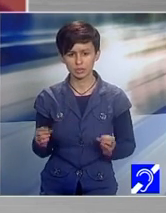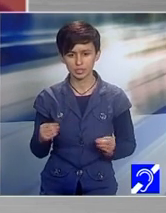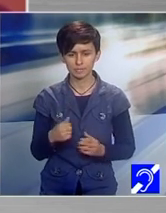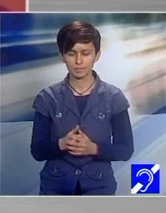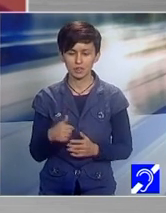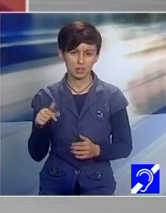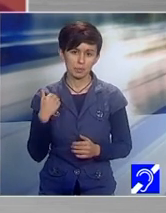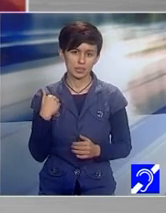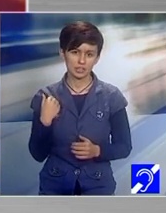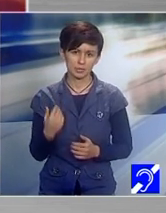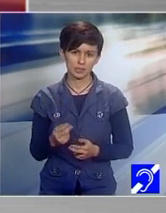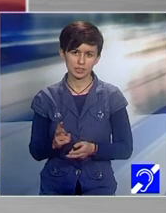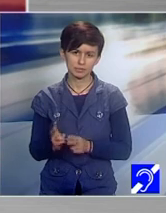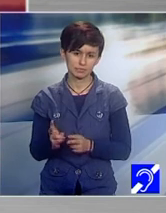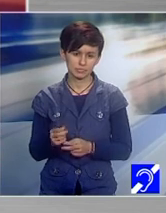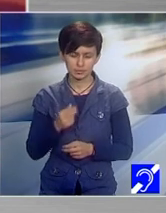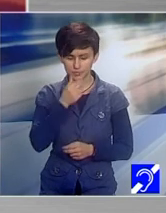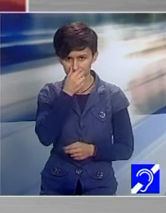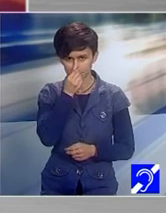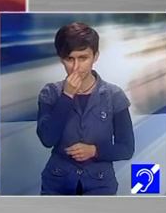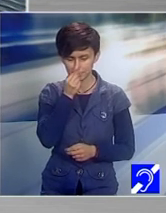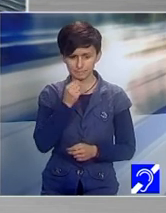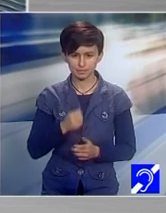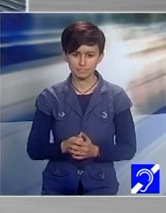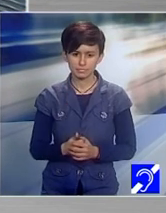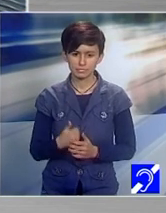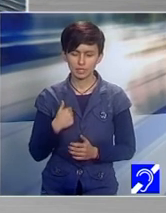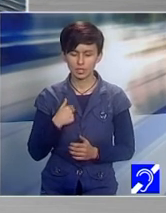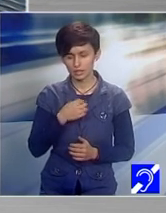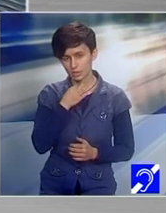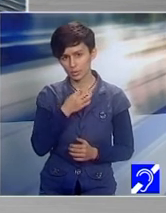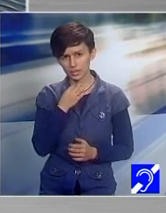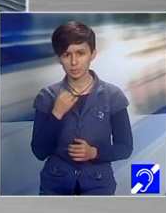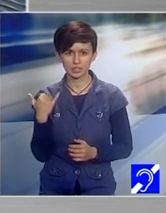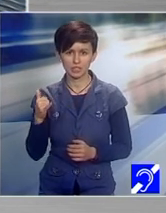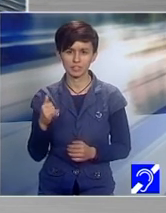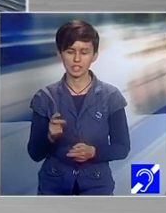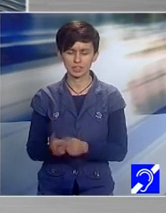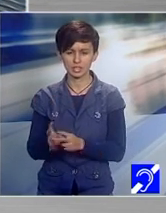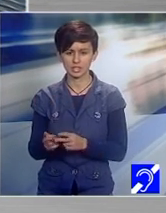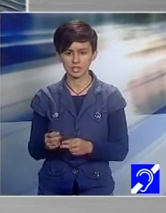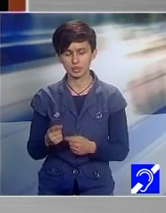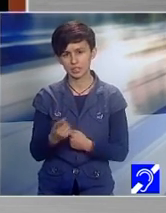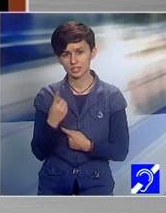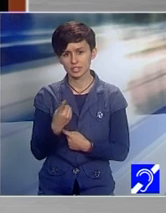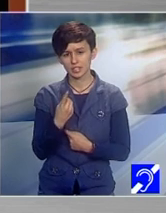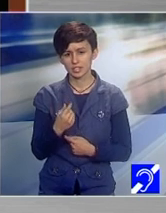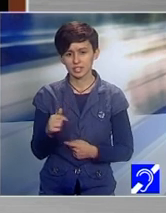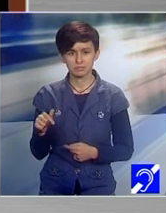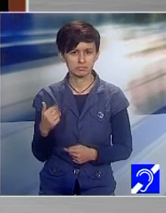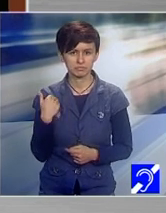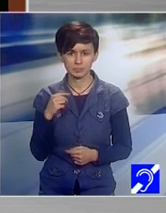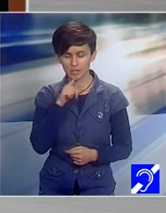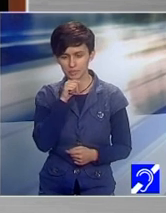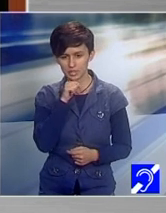venit cu cineva la un tratament în străinătate. Unde? Zic, uite, aici e la spitalul